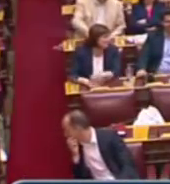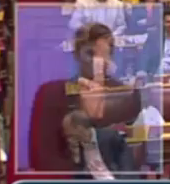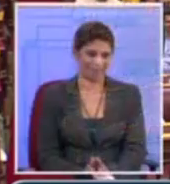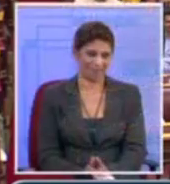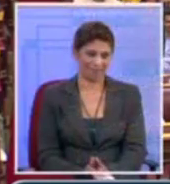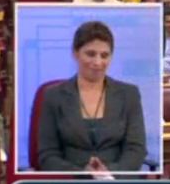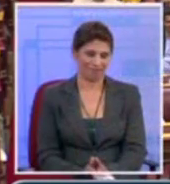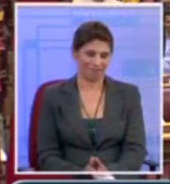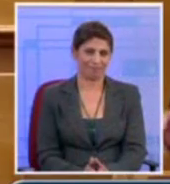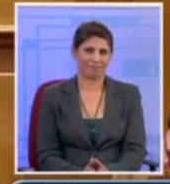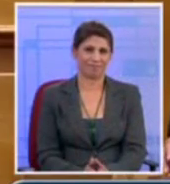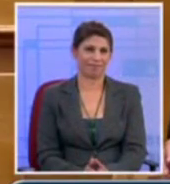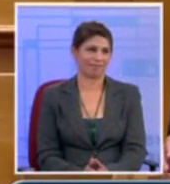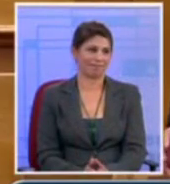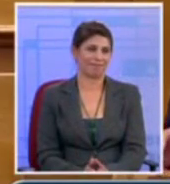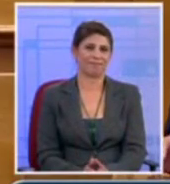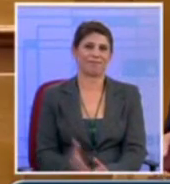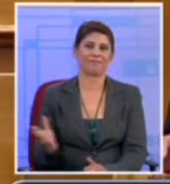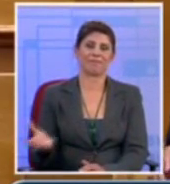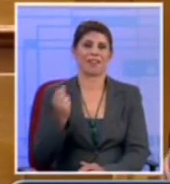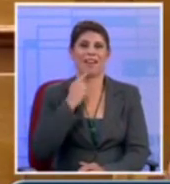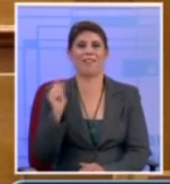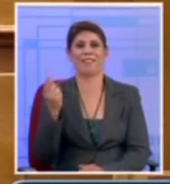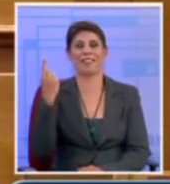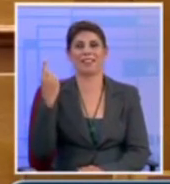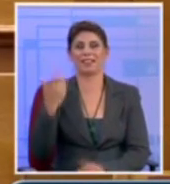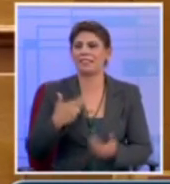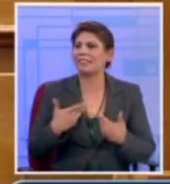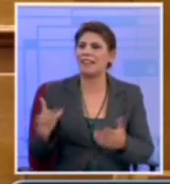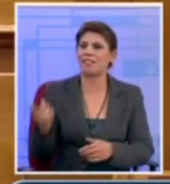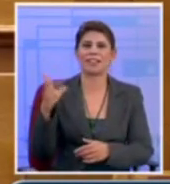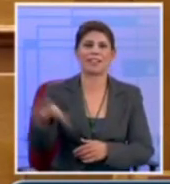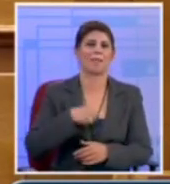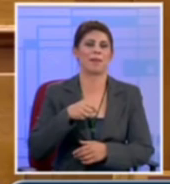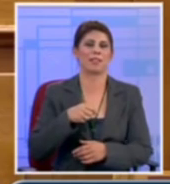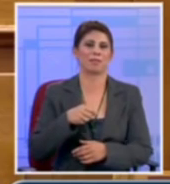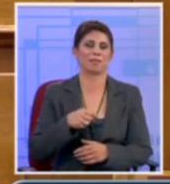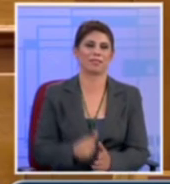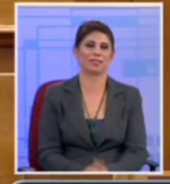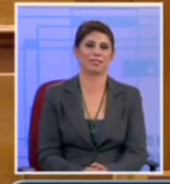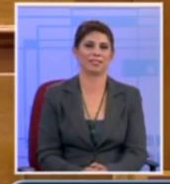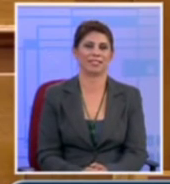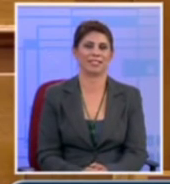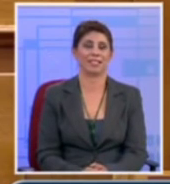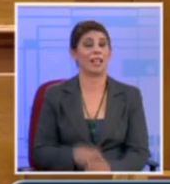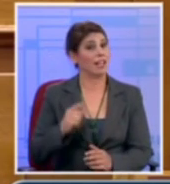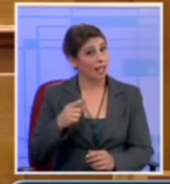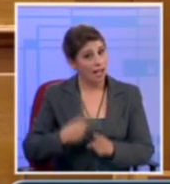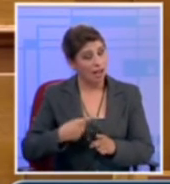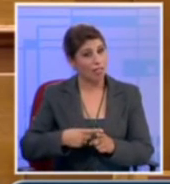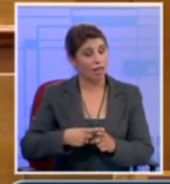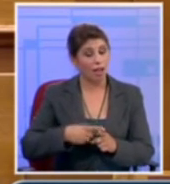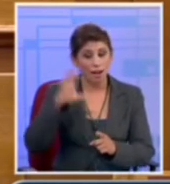Αρπάξτε την ευκαιρία. Αρπάξτε την ευκαιρία. Τι να αρπάξουμε, ποια ευκαιρία να αρπάξουμε? Να αρπάξει η Ελλάδα την